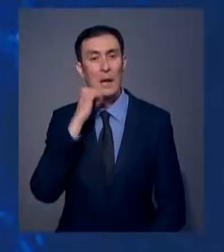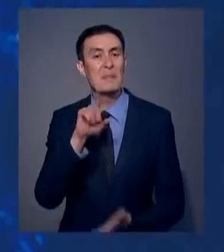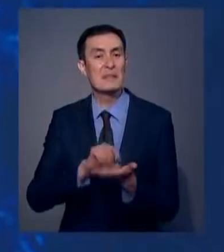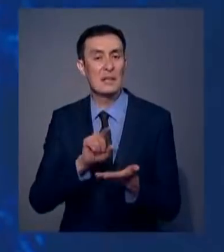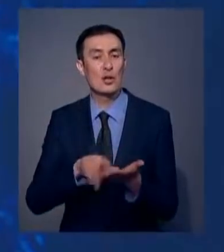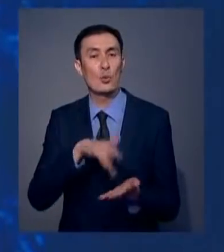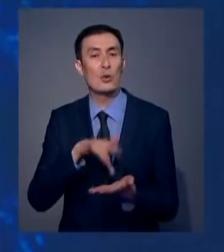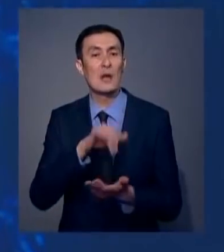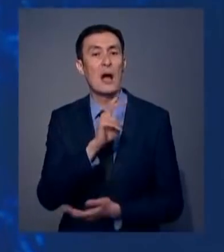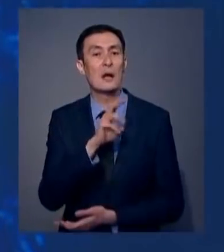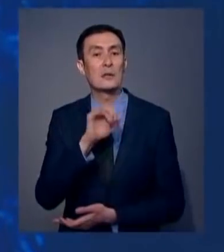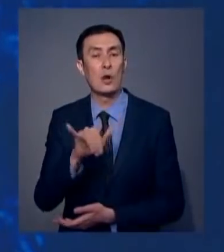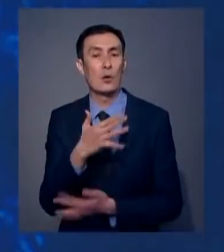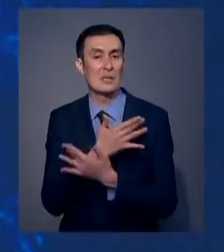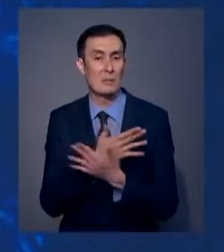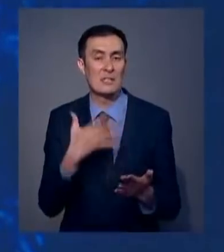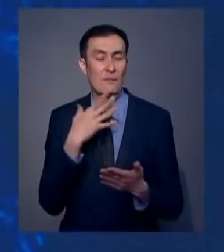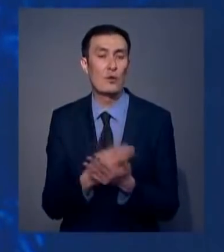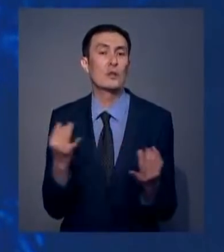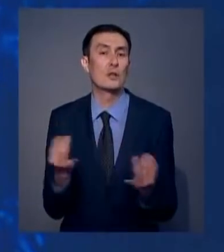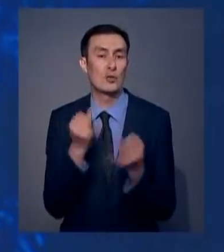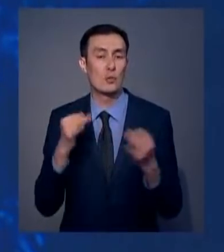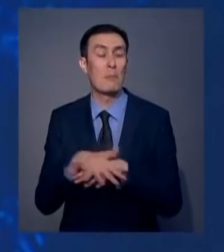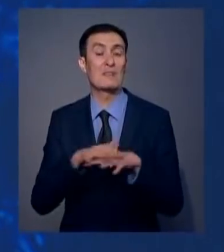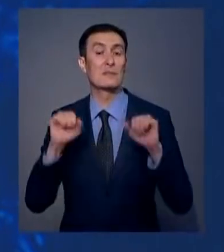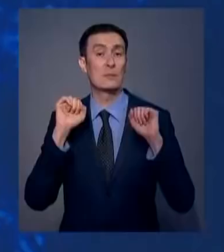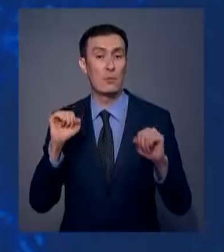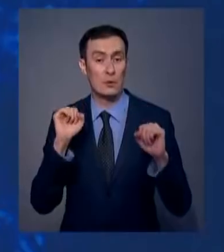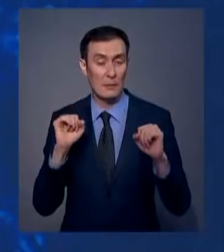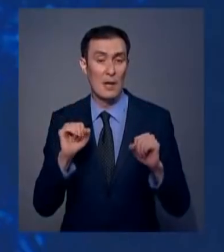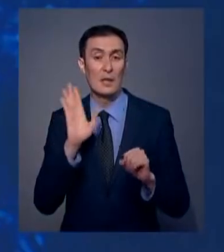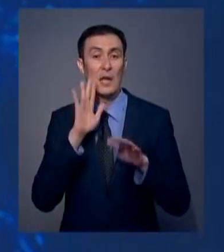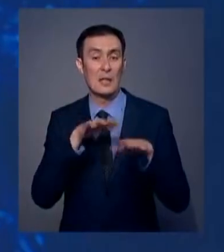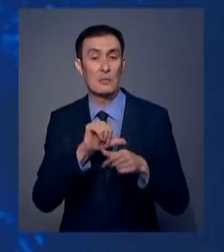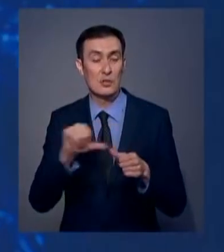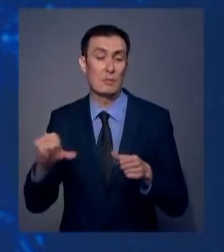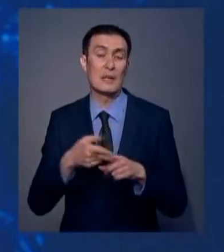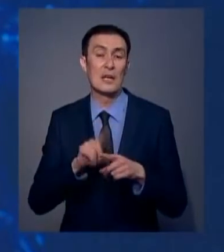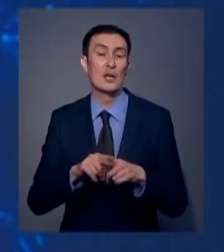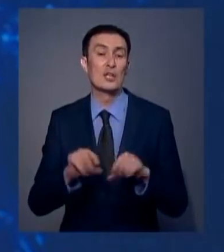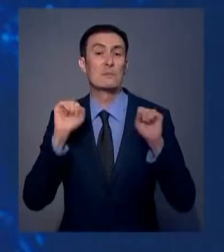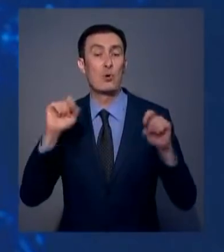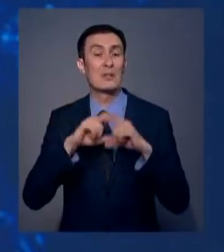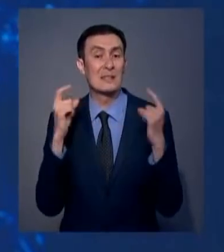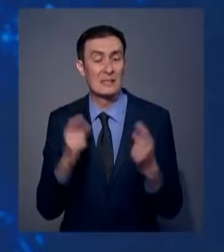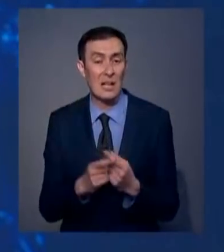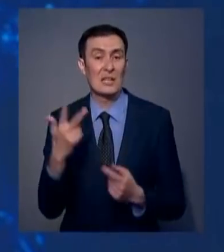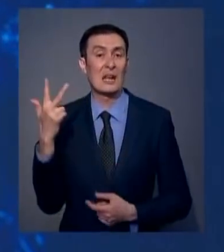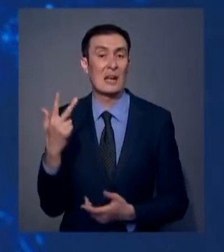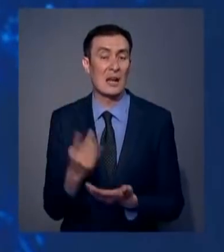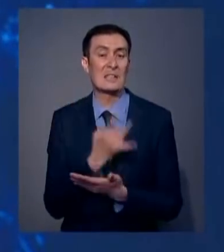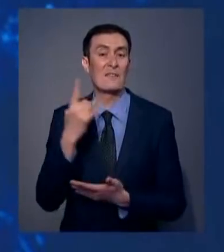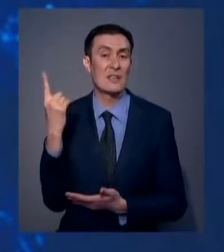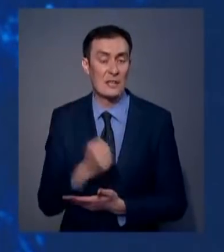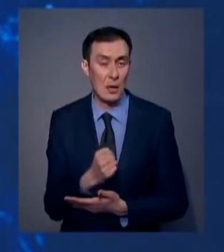Актауские пенсионеры теперь могут разнообразить свой досуг массовым спортом. На Каспийской набережной открыли социальный спортзал. Три раза в неделю для